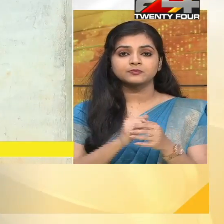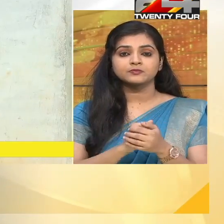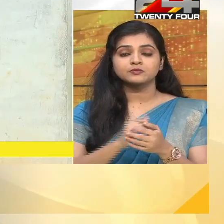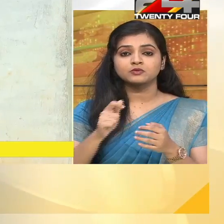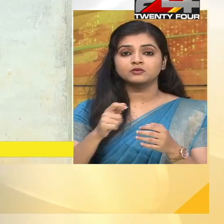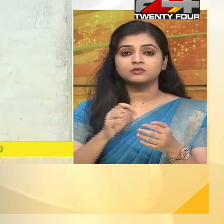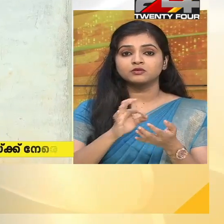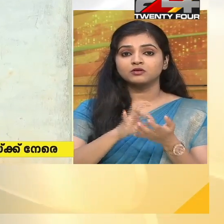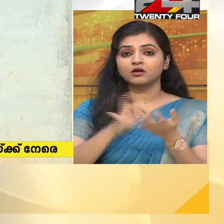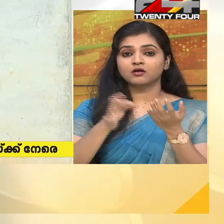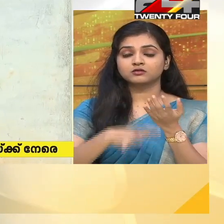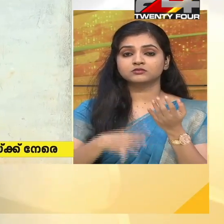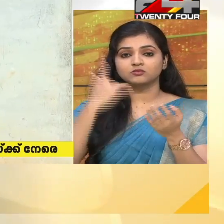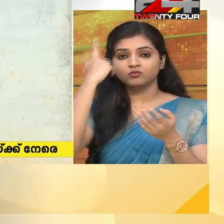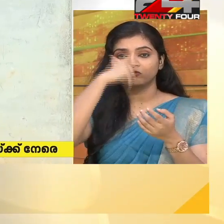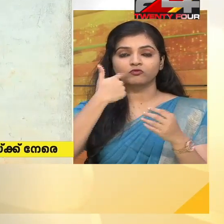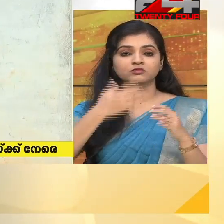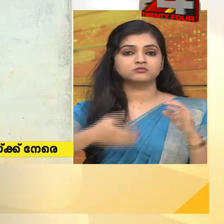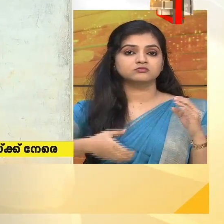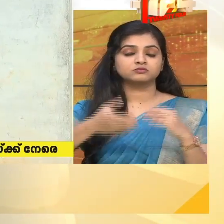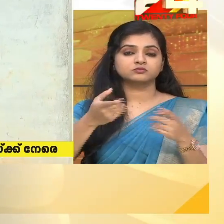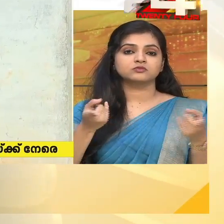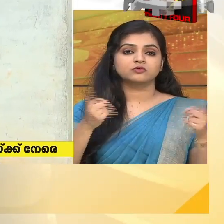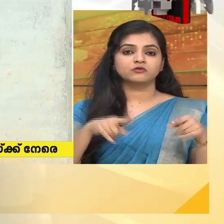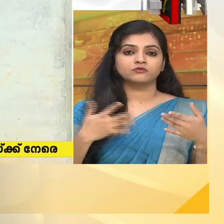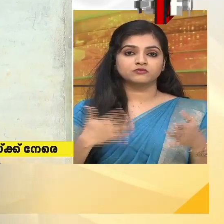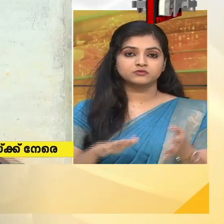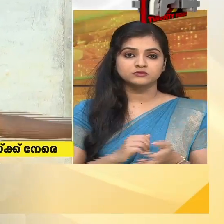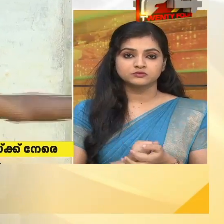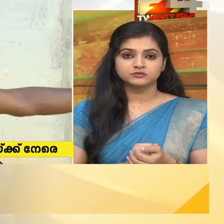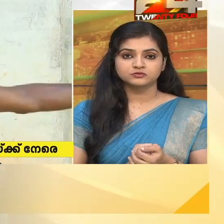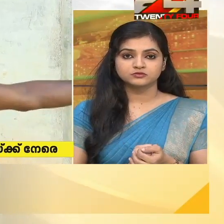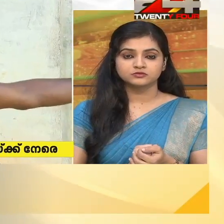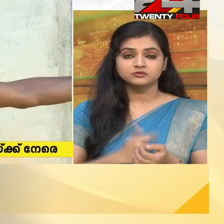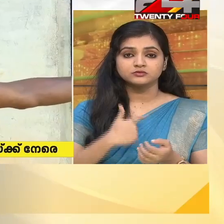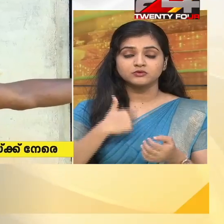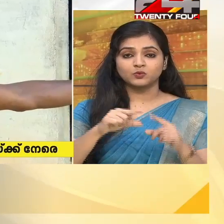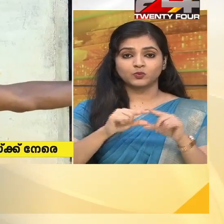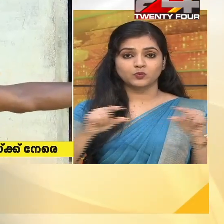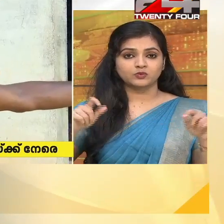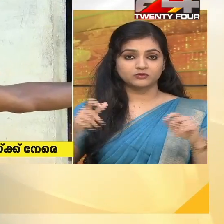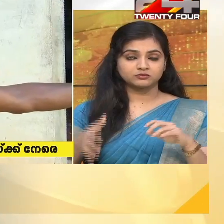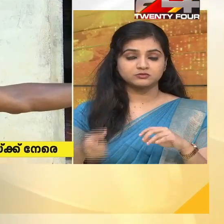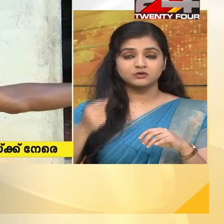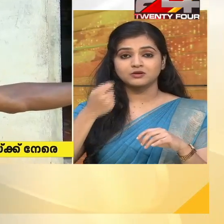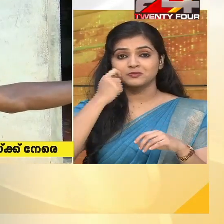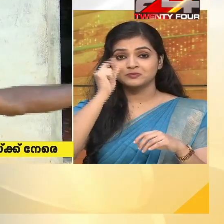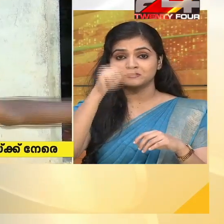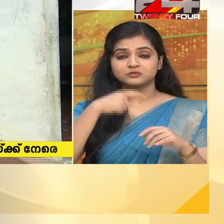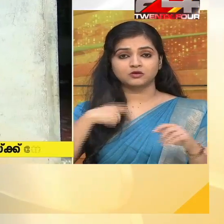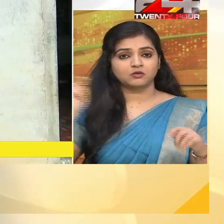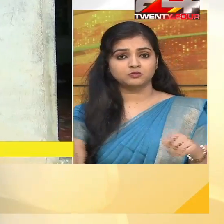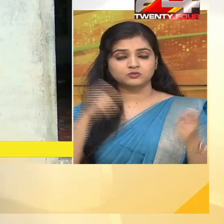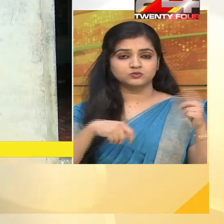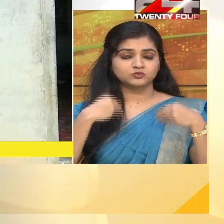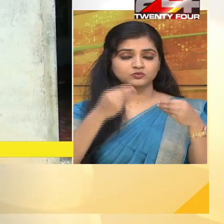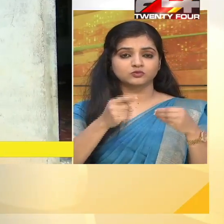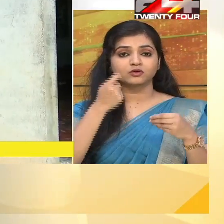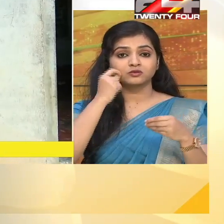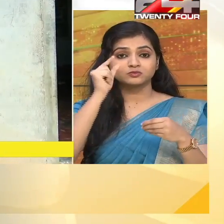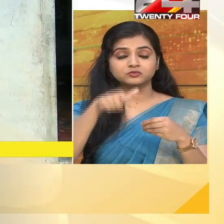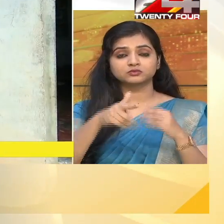ഈ ആസറ്റ് മുഖത്തൊഴിക്കുകയും ചെയ്തു. ഈ സമയം നടന്നു ഉടനെ ഞാൻ അവിടെ ഒരു വഴിയെടുത്ത് ഇവിടെ അടിക്കാൻ തുടങ്ങിയപ്പം ഇവിടെ ഇവിടെ